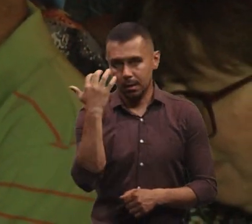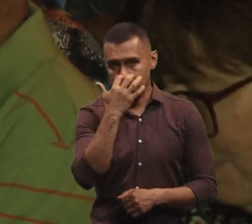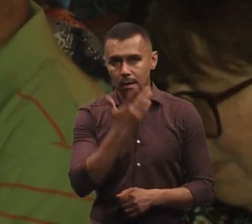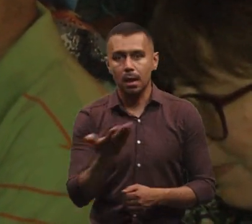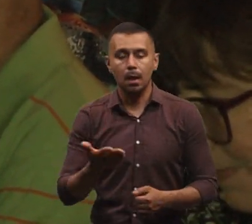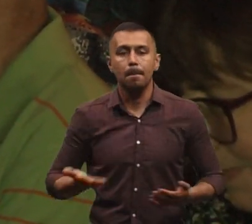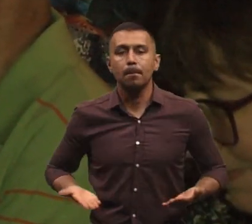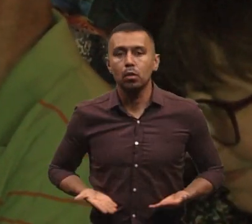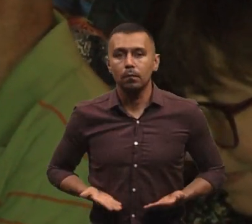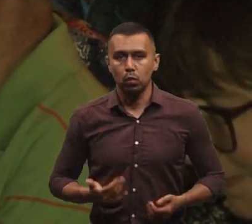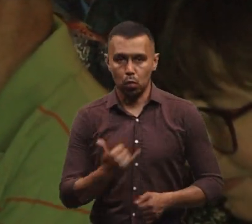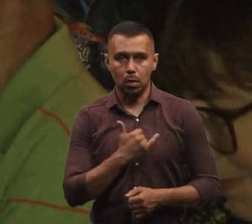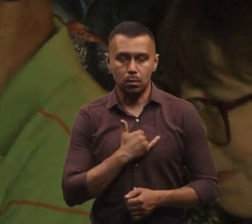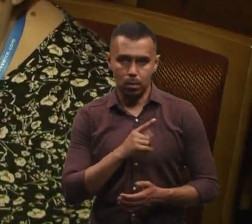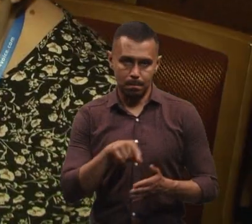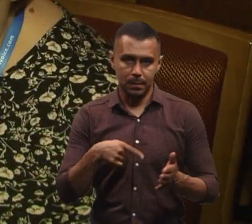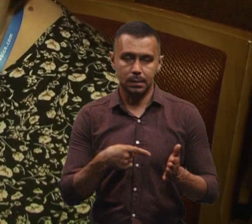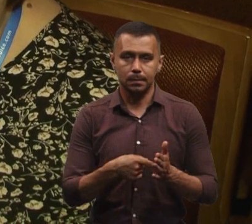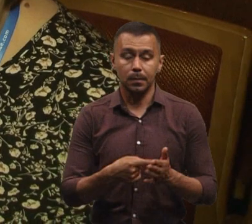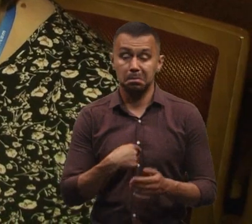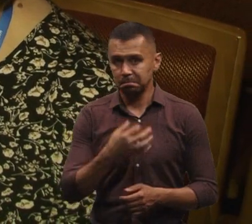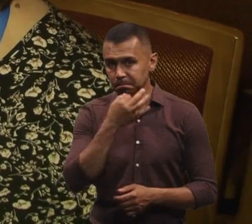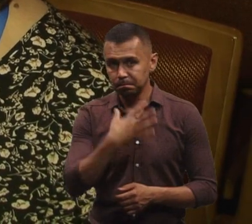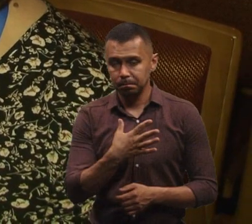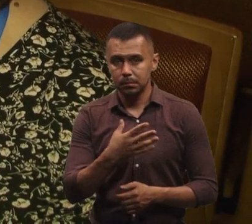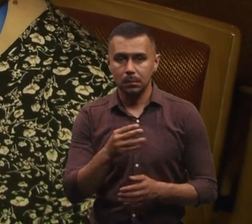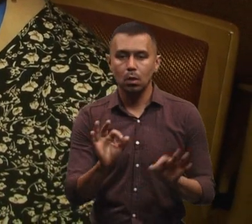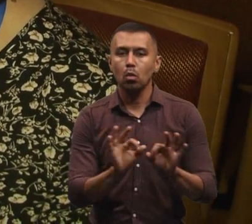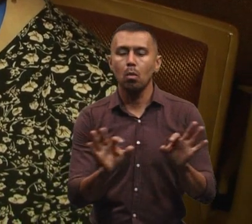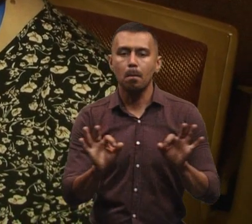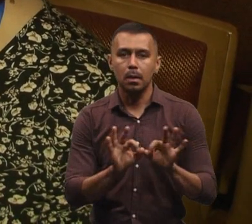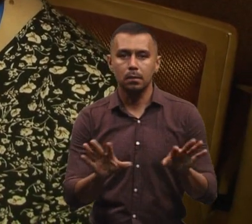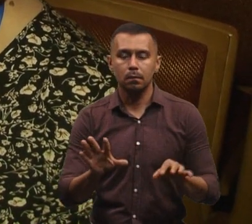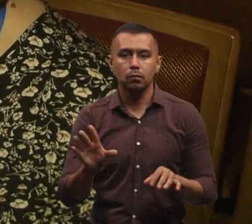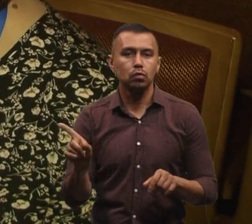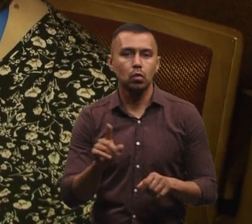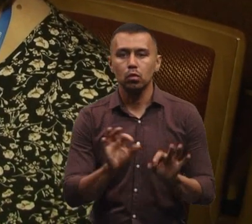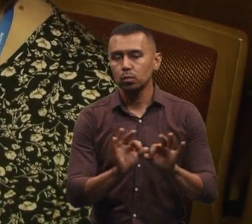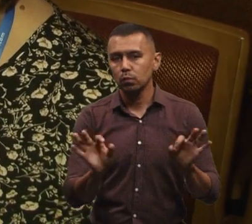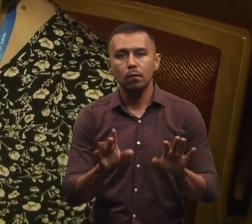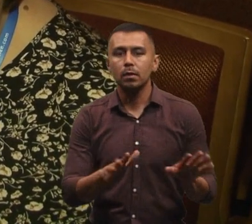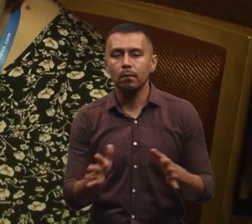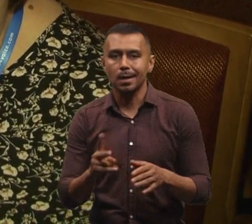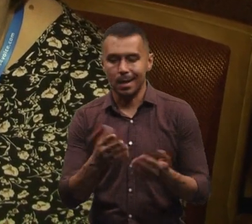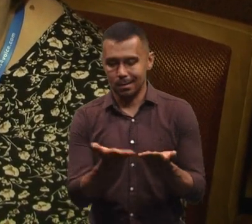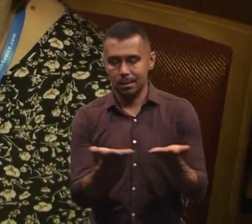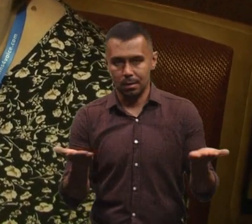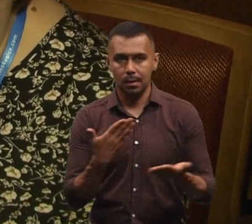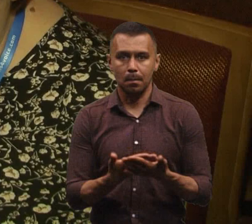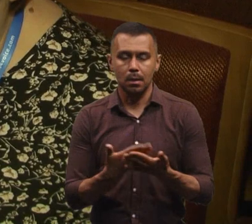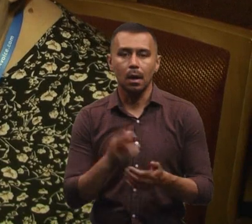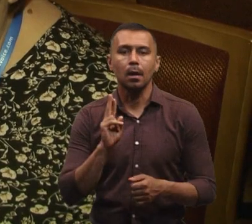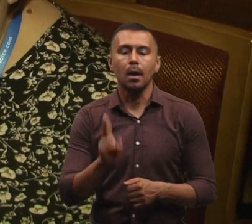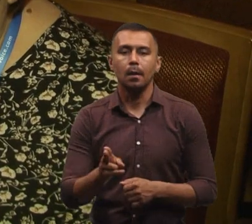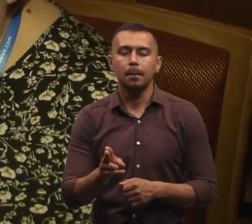які проживають у нашому місті. Мені сподобалось опис, що описували, що відбувається на сцені, наприклад, як